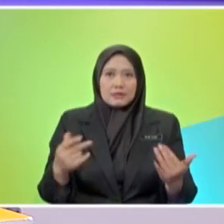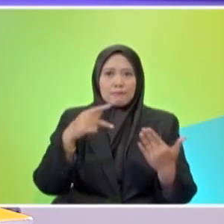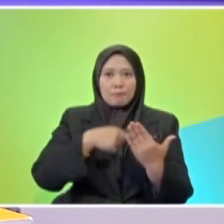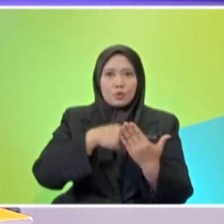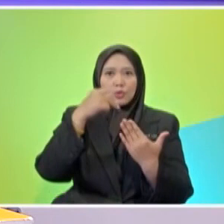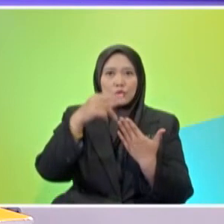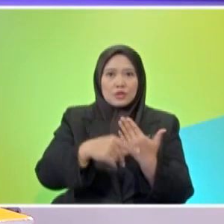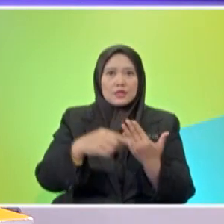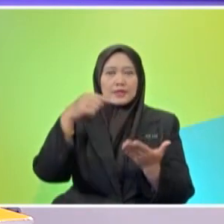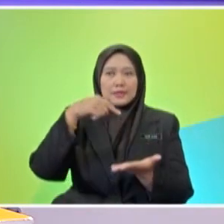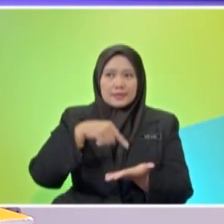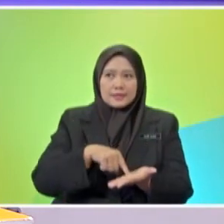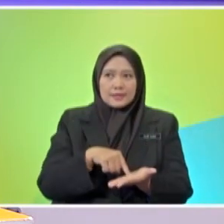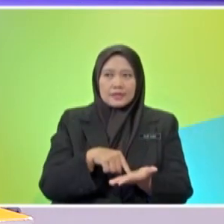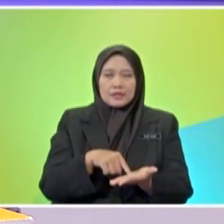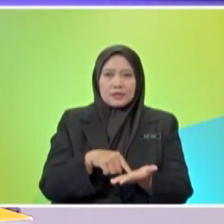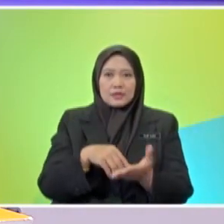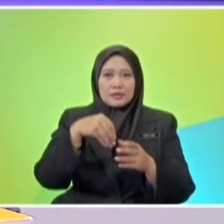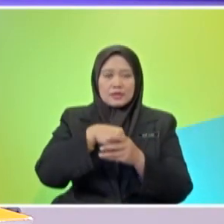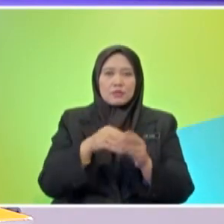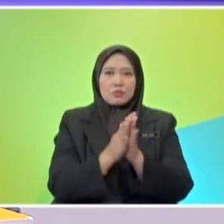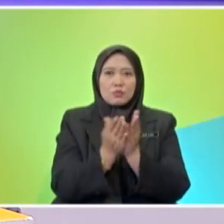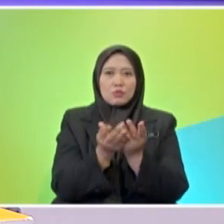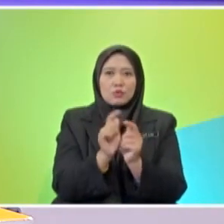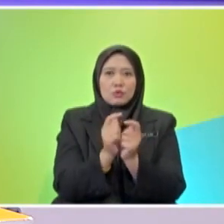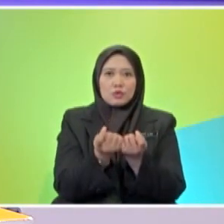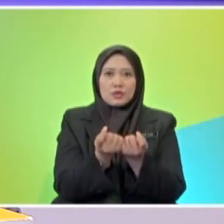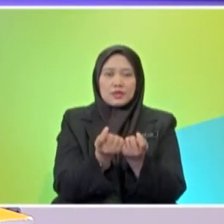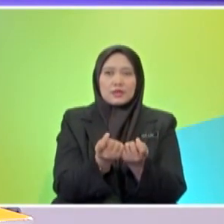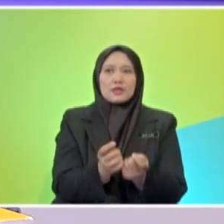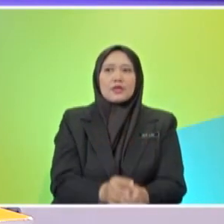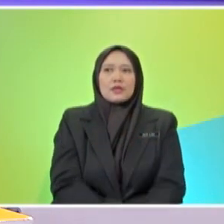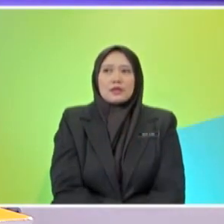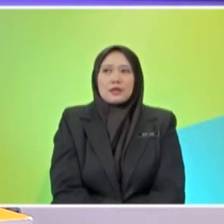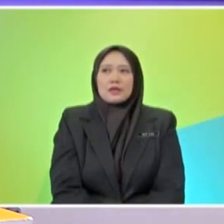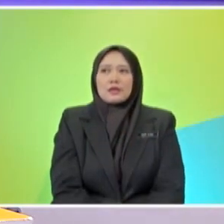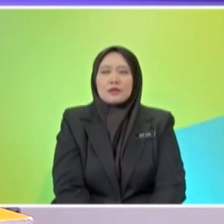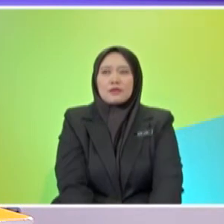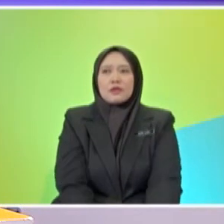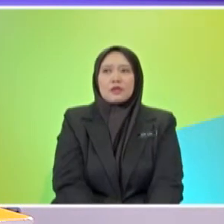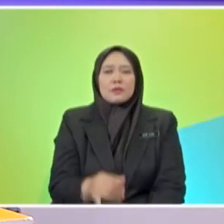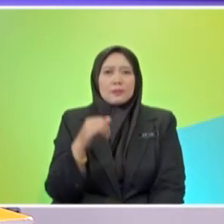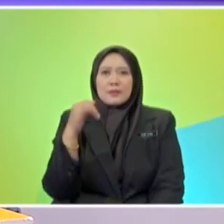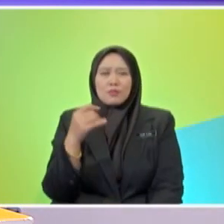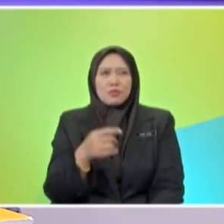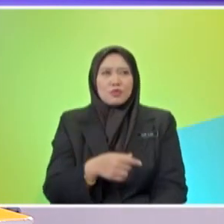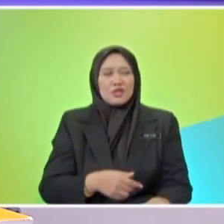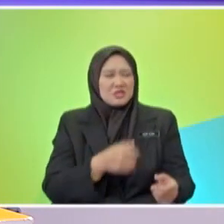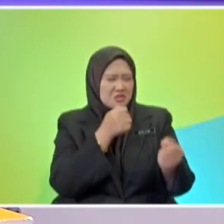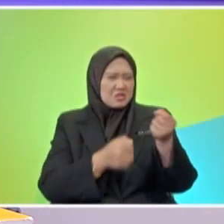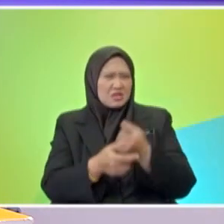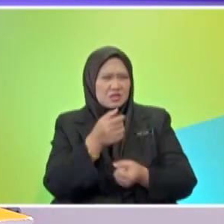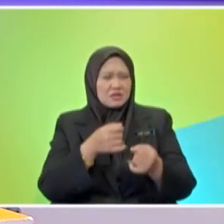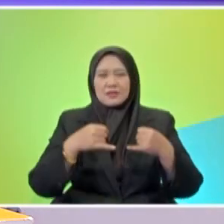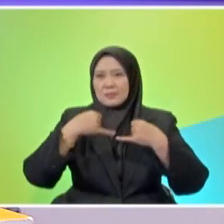buat ni, ini berdasarkan pada buku teks lah Irfan. Projek ini di mana pengawal keselamatan tu tak perlu tarik tali, tak perlu bersusah